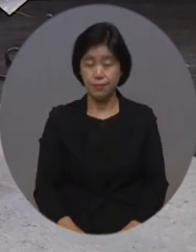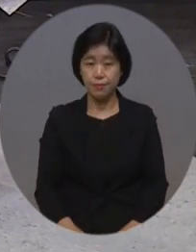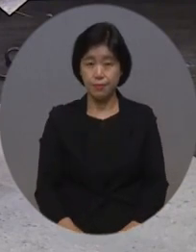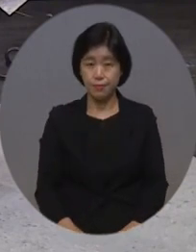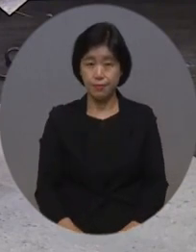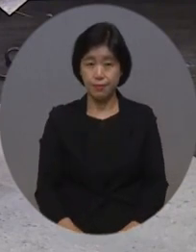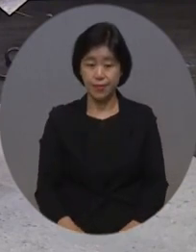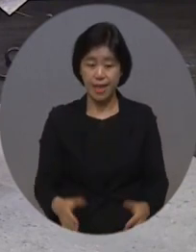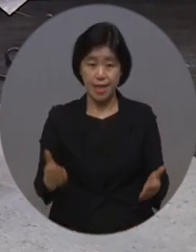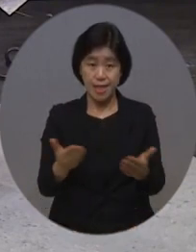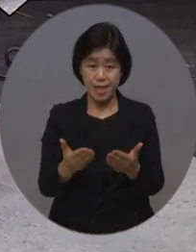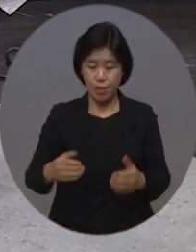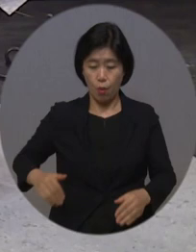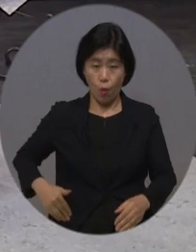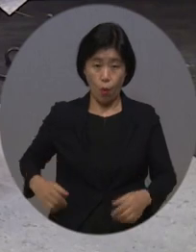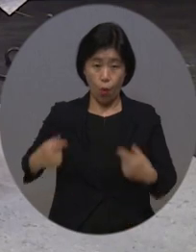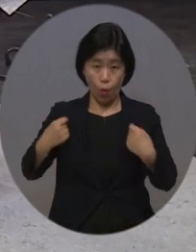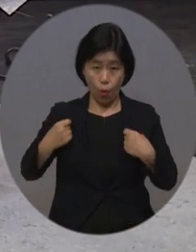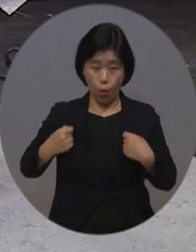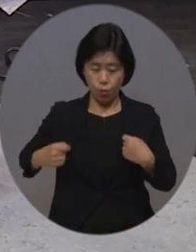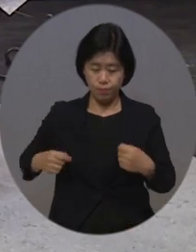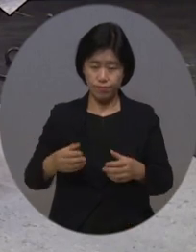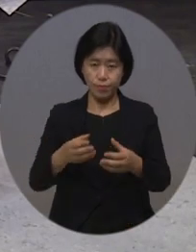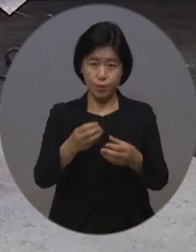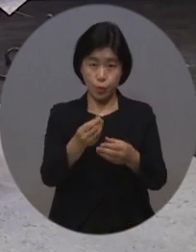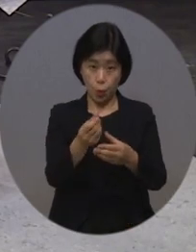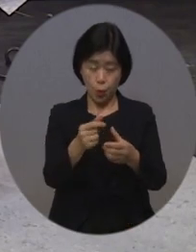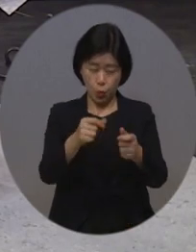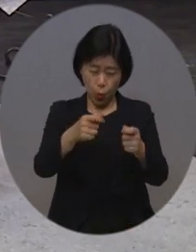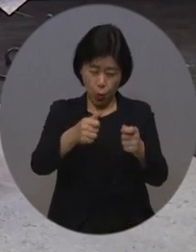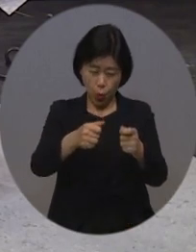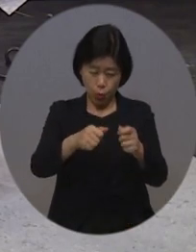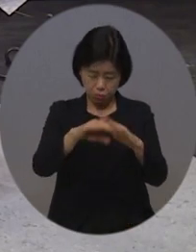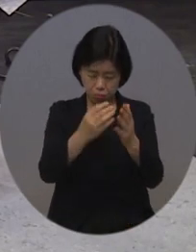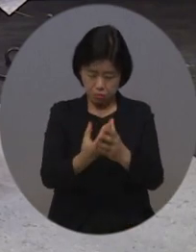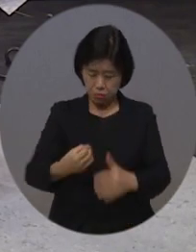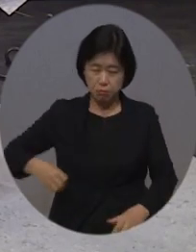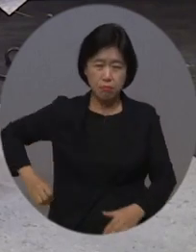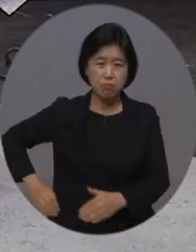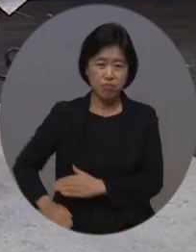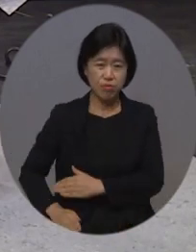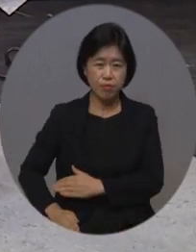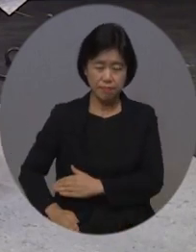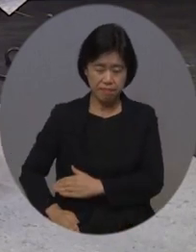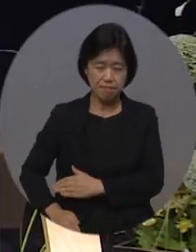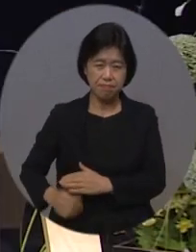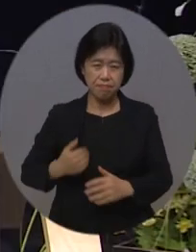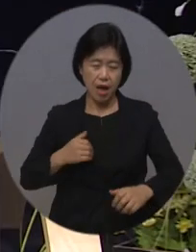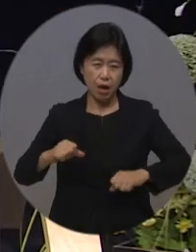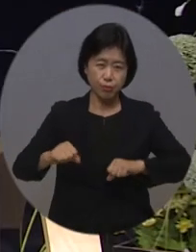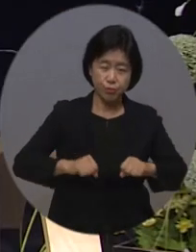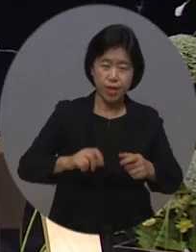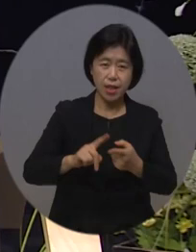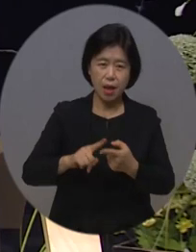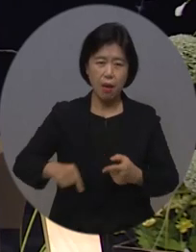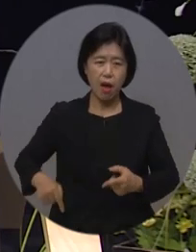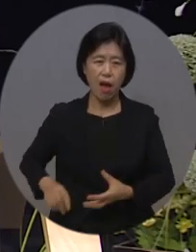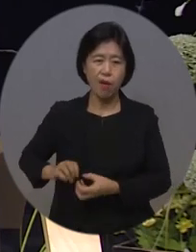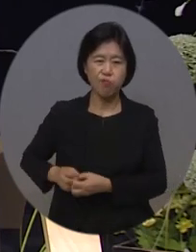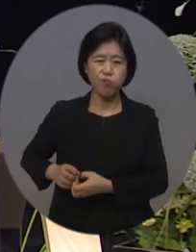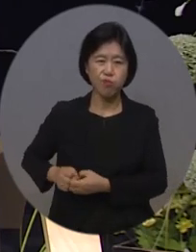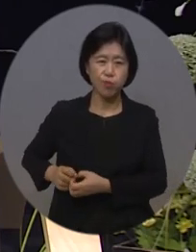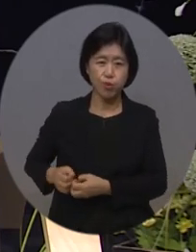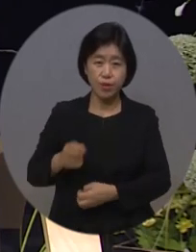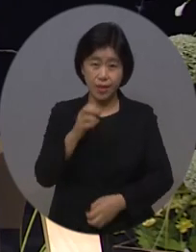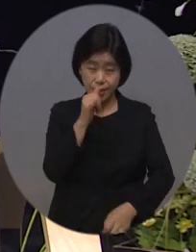작업복 주머니 속에서 기구가 움직이는 대로 구겨지고 사람이 움직이는 대로 땀에 젖었을 것입니다.